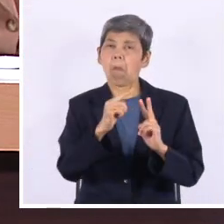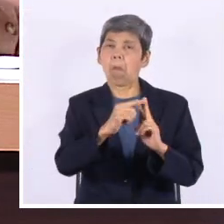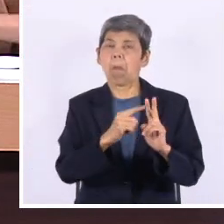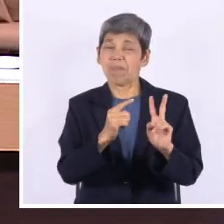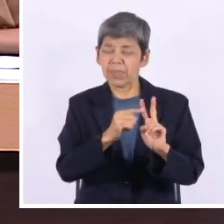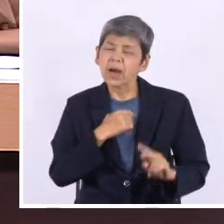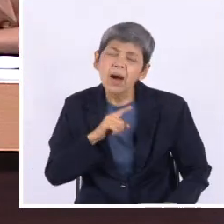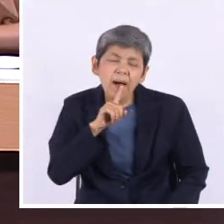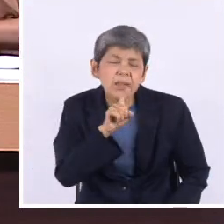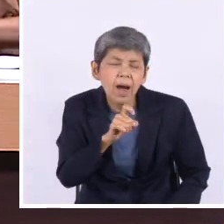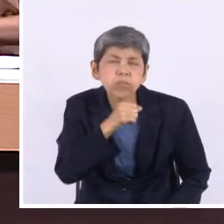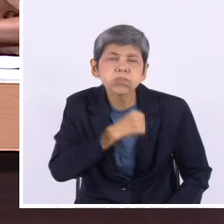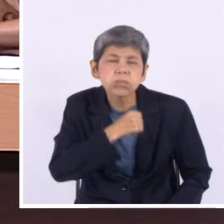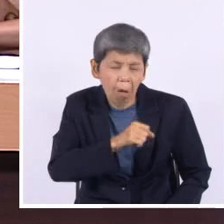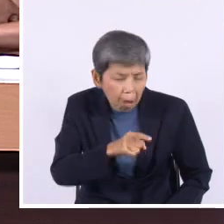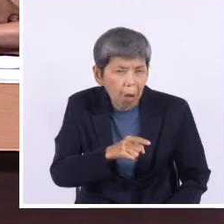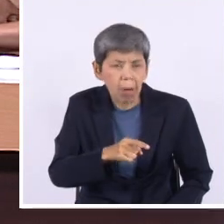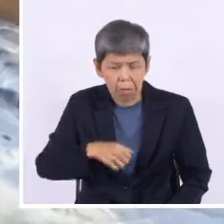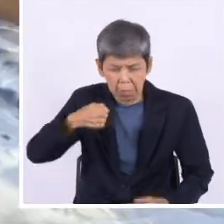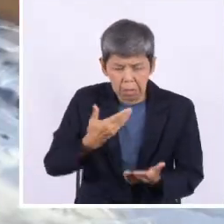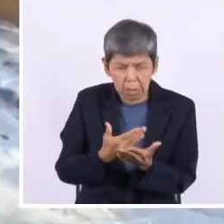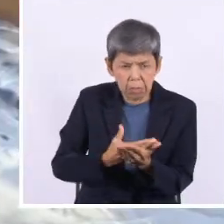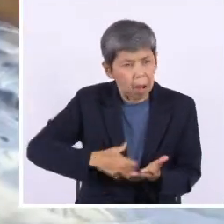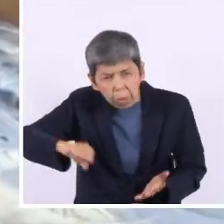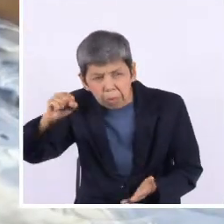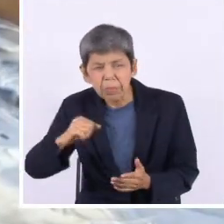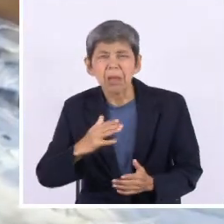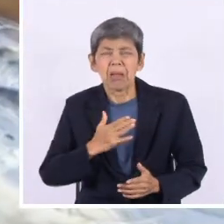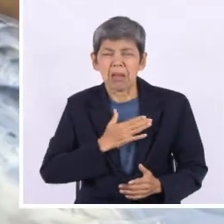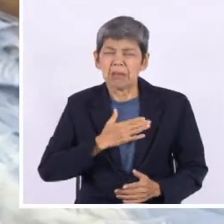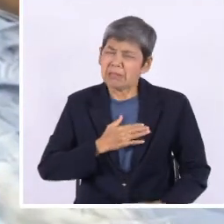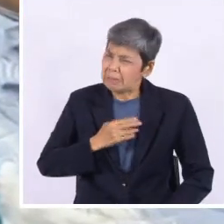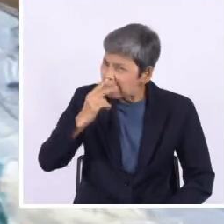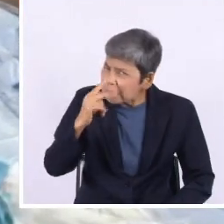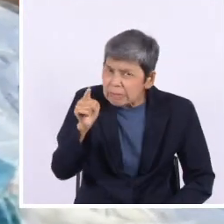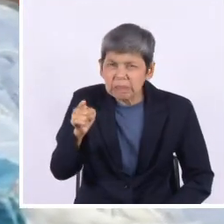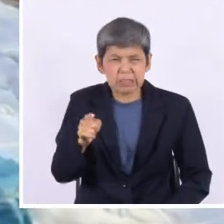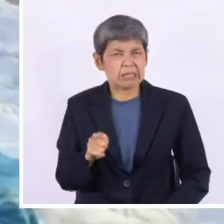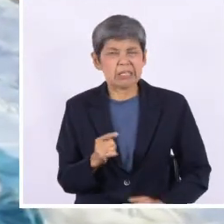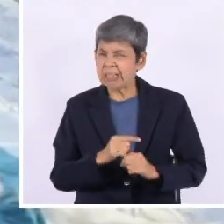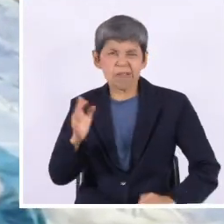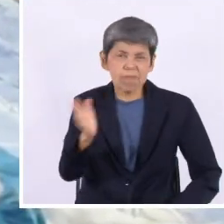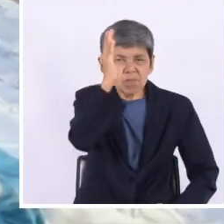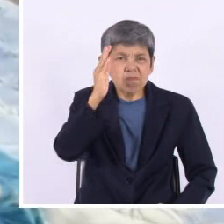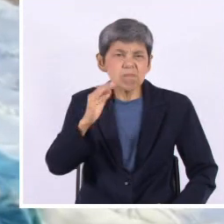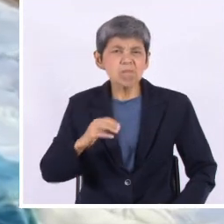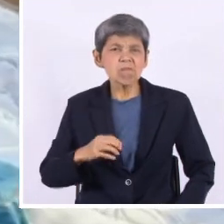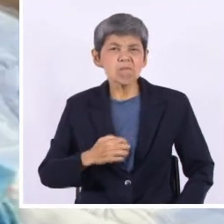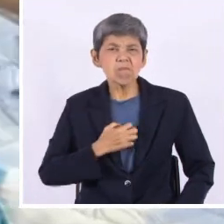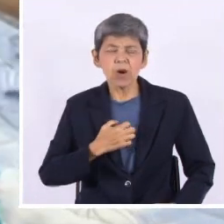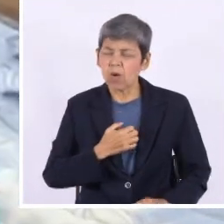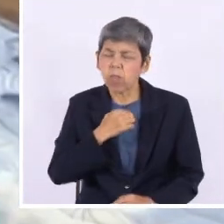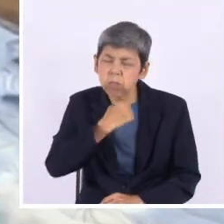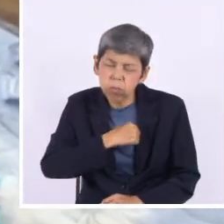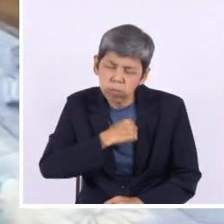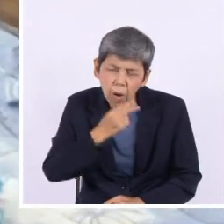ไปถามคุณยายท่านหนึ่งเนี่ยก็โดนฉกกระเป๋าเงินหายไปเหมือนกันยายบอกว่าอย่าให้ฉันเจอหน้านะจะขอตบสักทีน ี่สภาพยาย ร